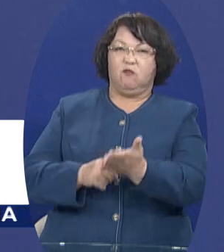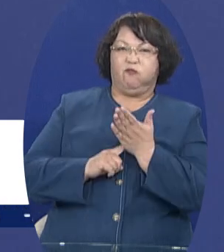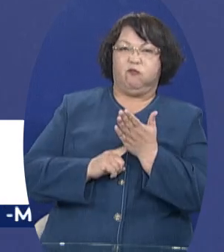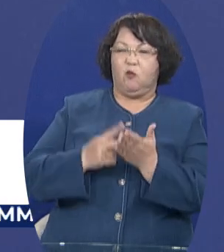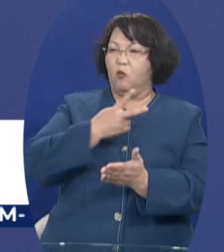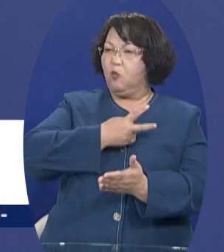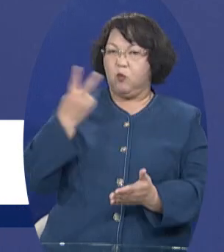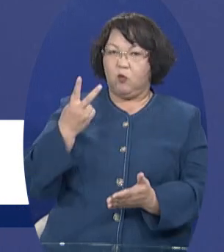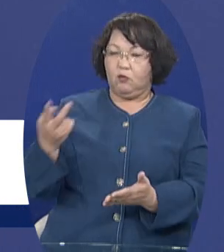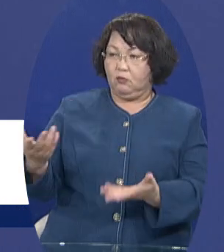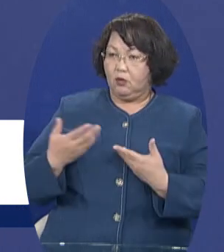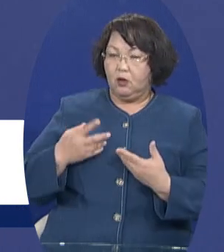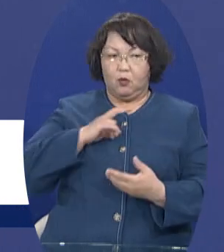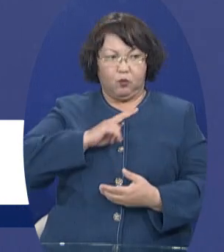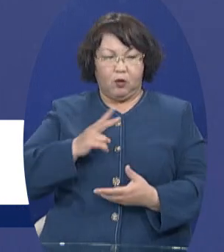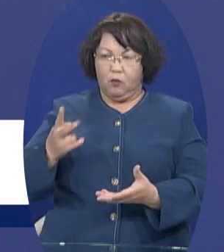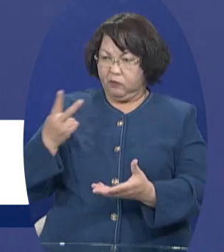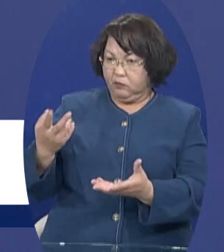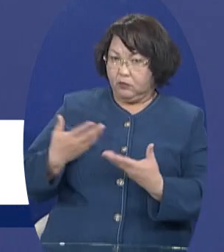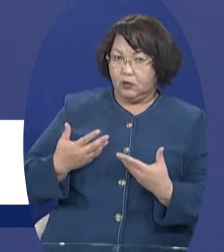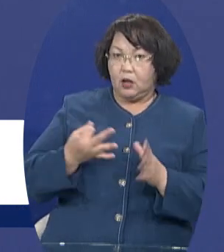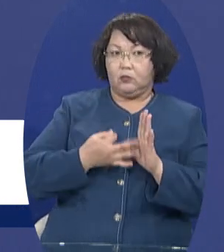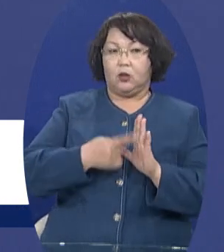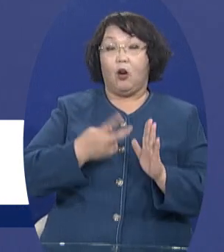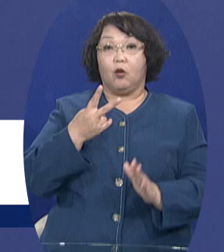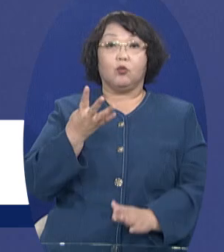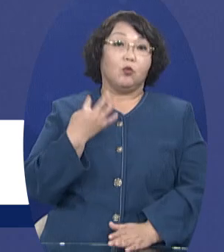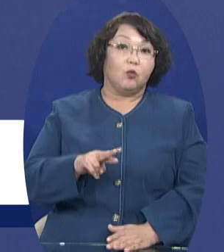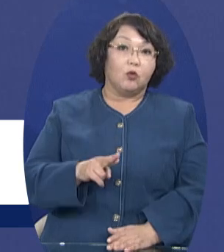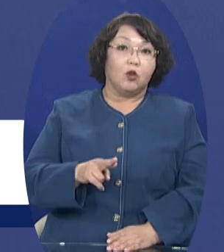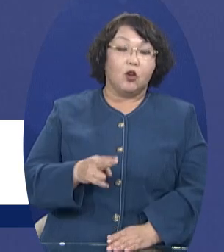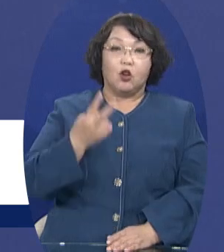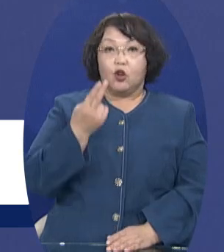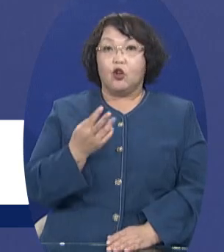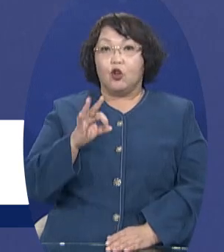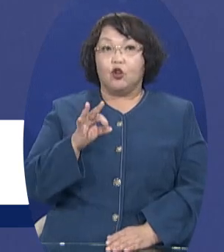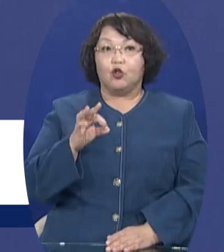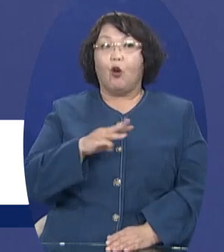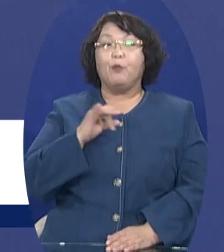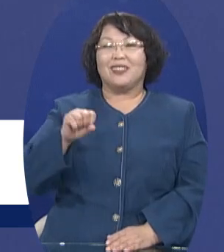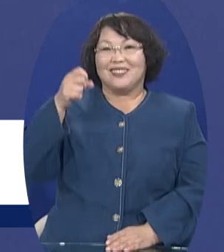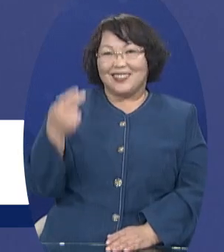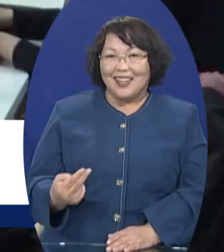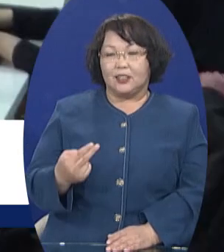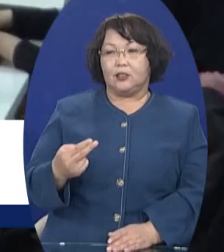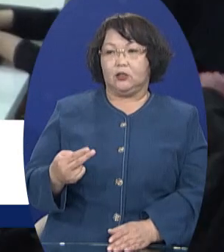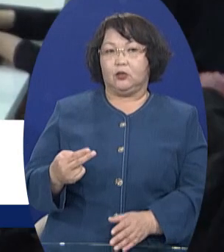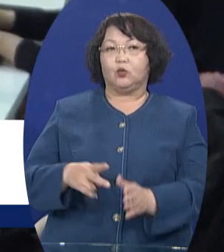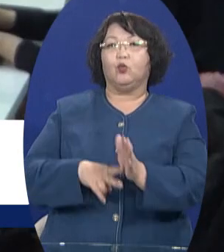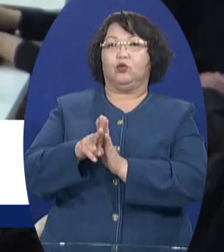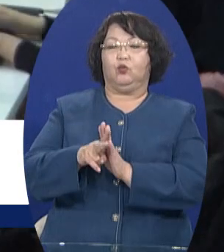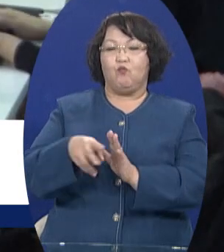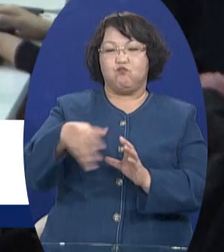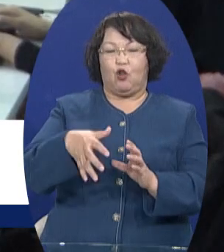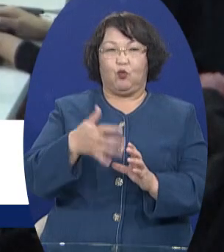үл тоомсорлон 8-р сарын 24-нд Фукушимагийн станцаас цөмийн бохир усыг гаргах төлөвлөгөөг хэрэгжүүлэх зарлалаа. Энэ нь цөмийн